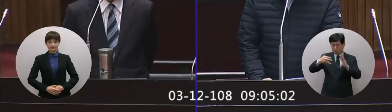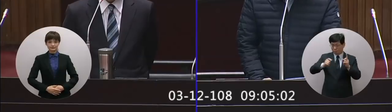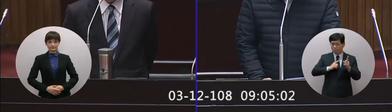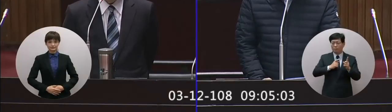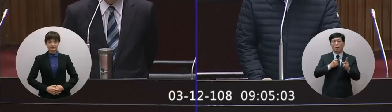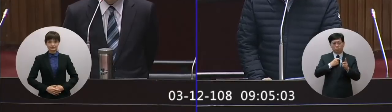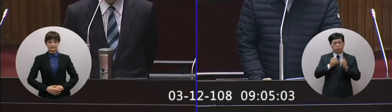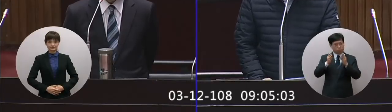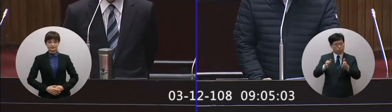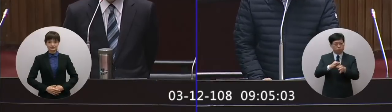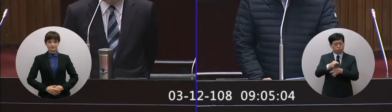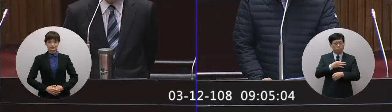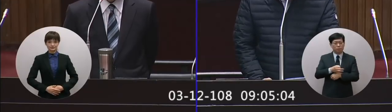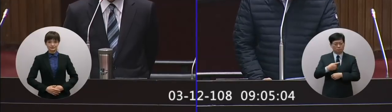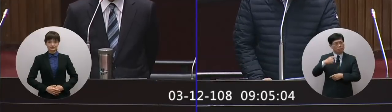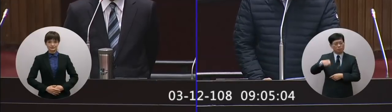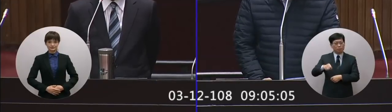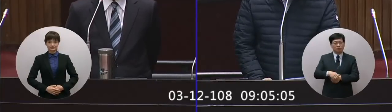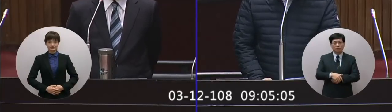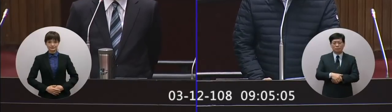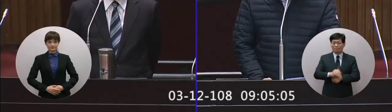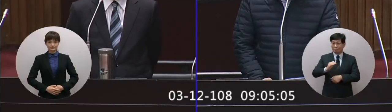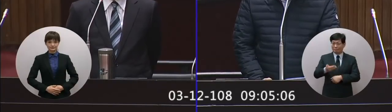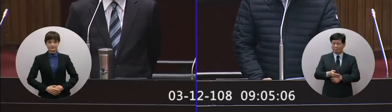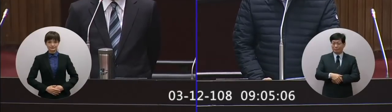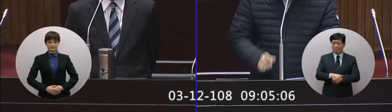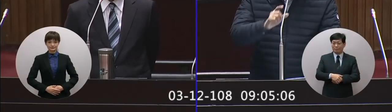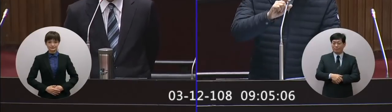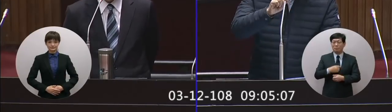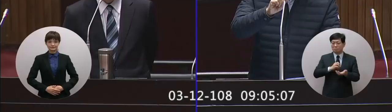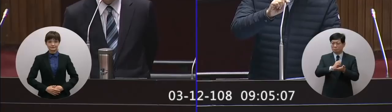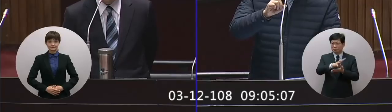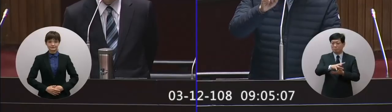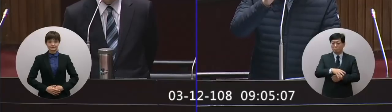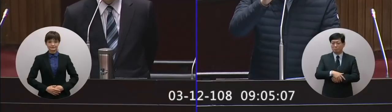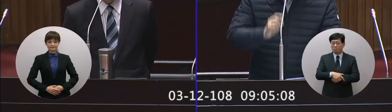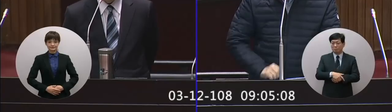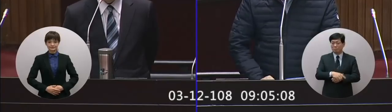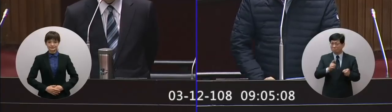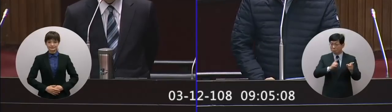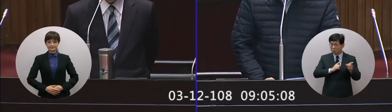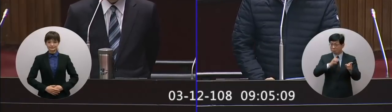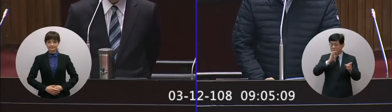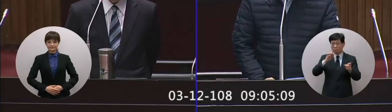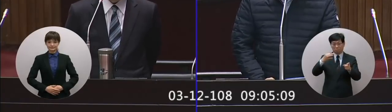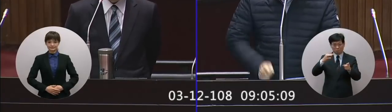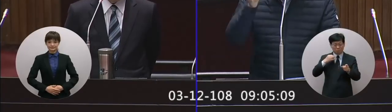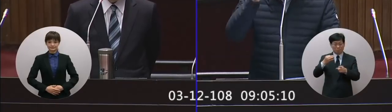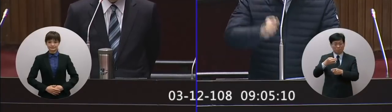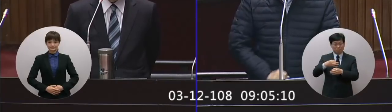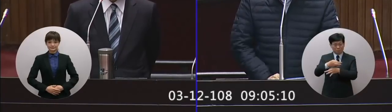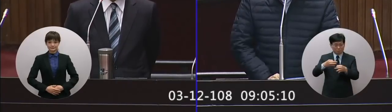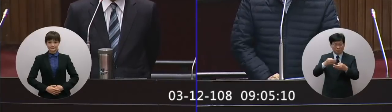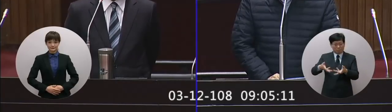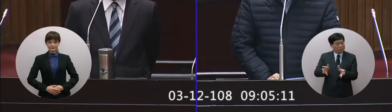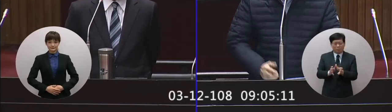长想拼经济，我也赞成。但是，我给你报告，您的财经团队太